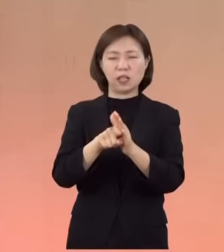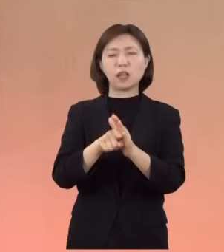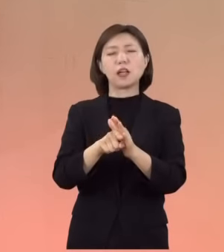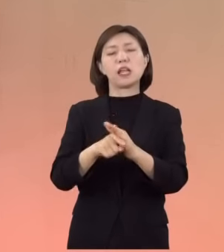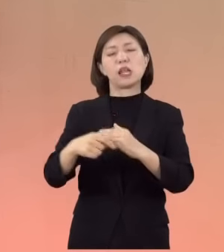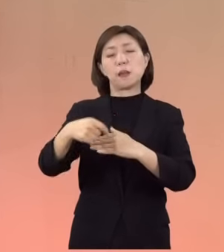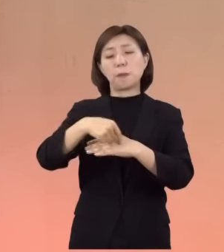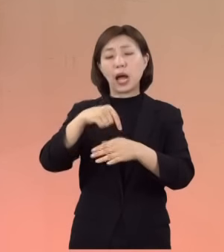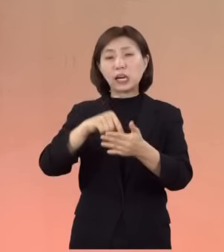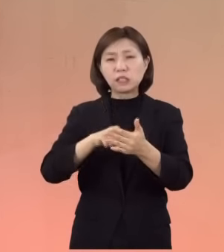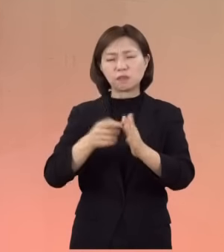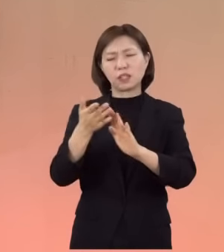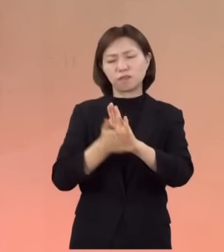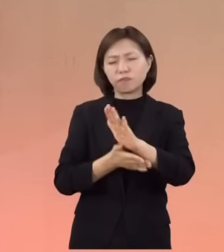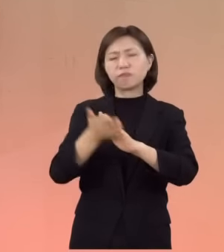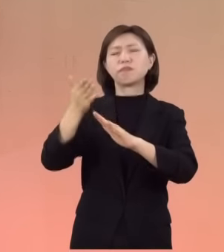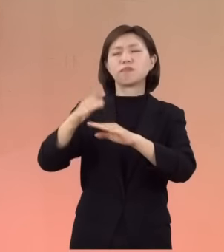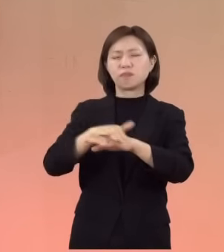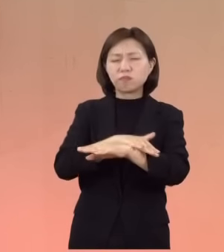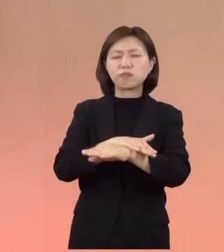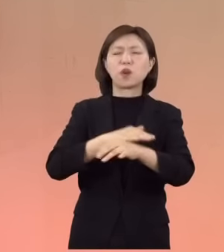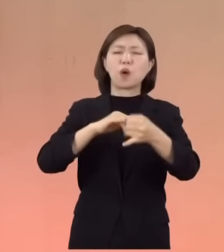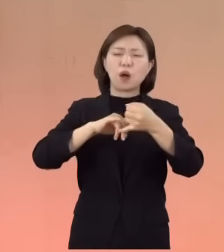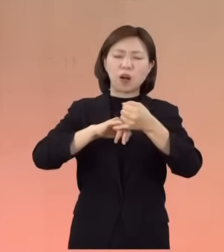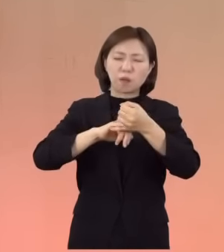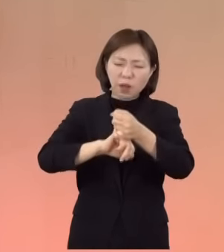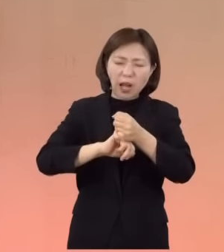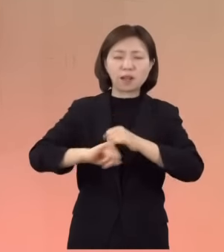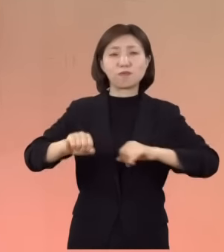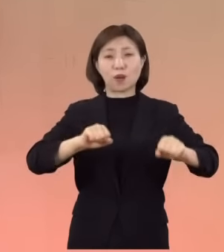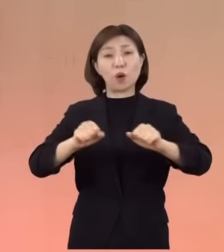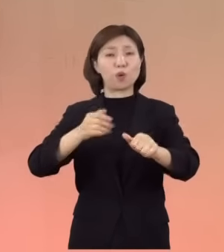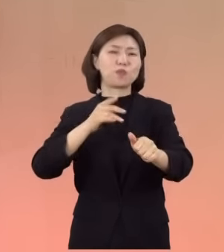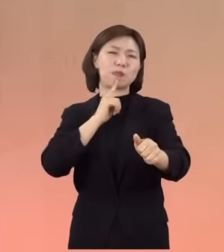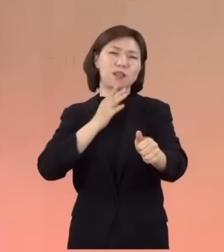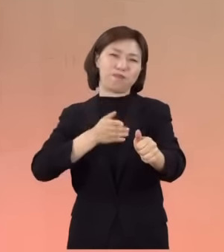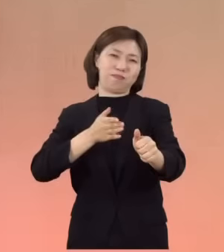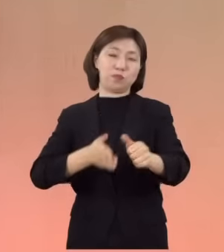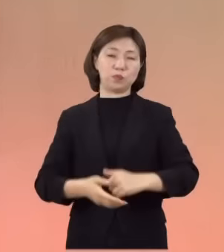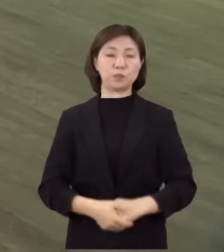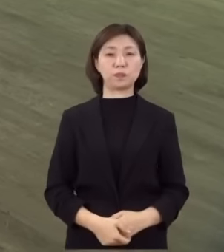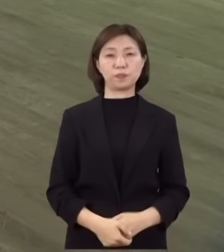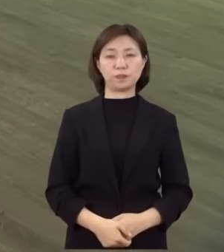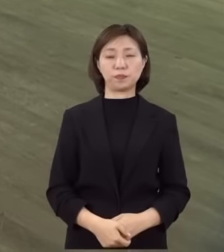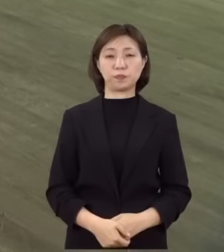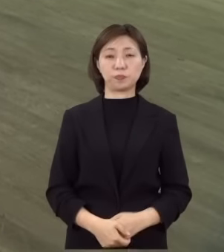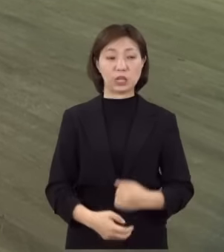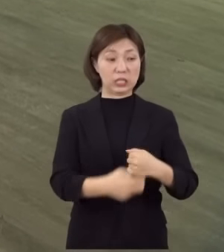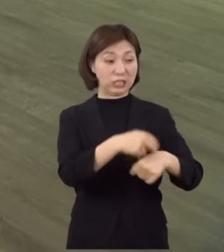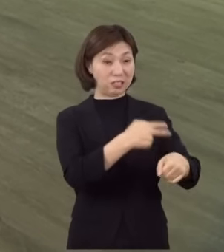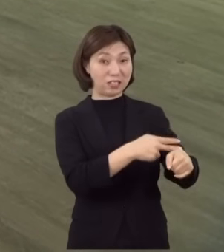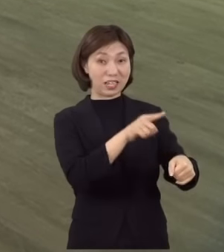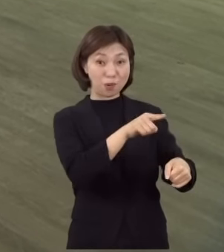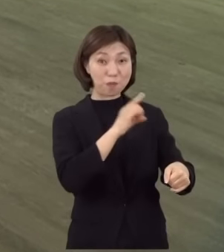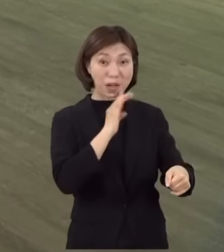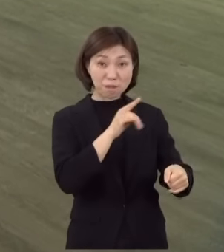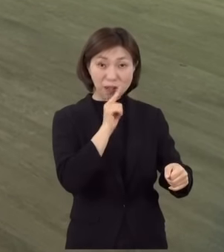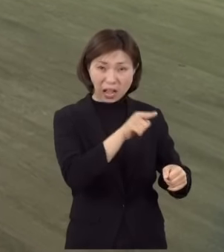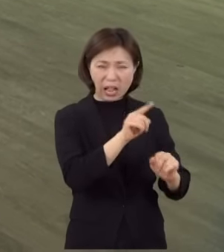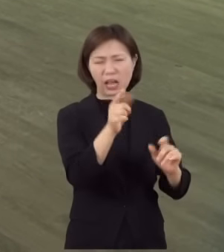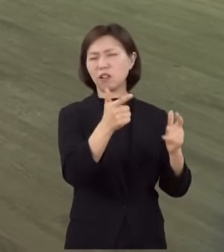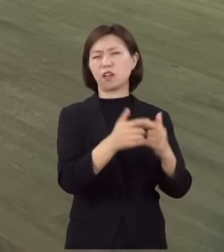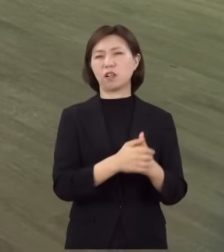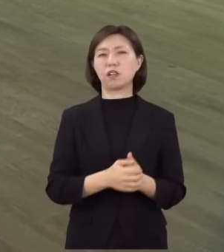사십시오라는 인광 대사의 간곡한 법문이 되겠습니다 근데 이건 꼭 의사를 향해서 하는 말이 아니라